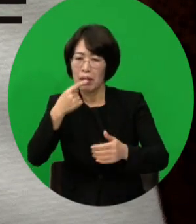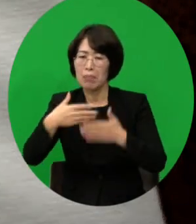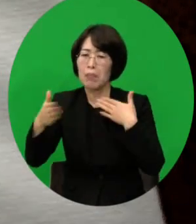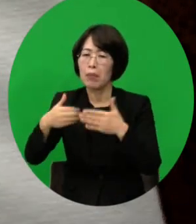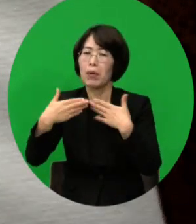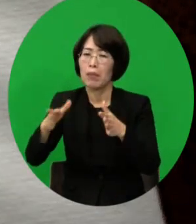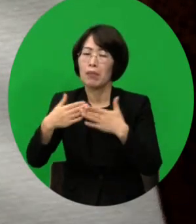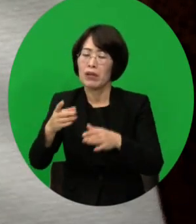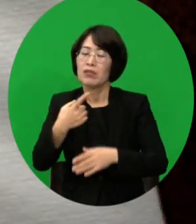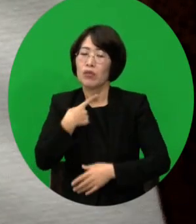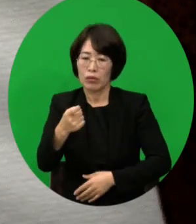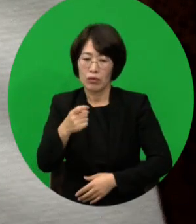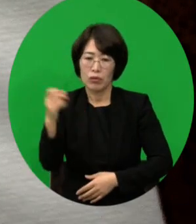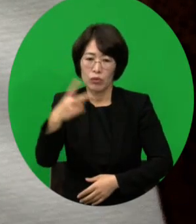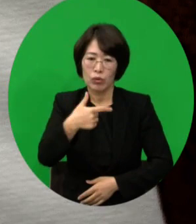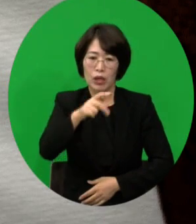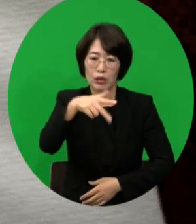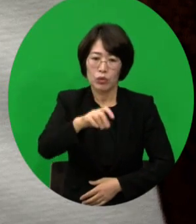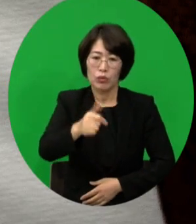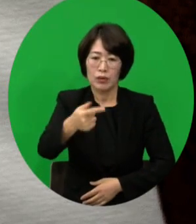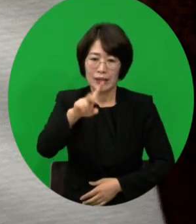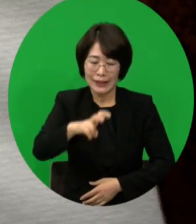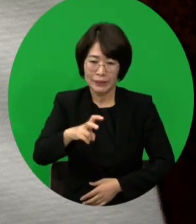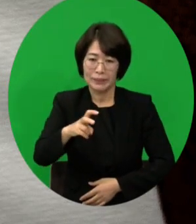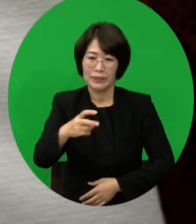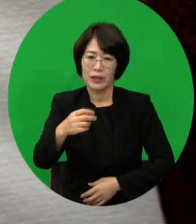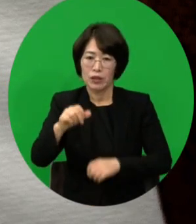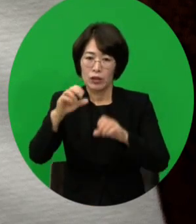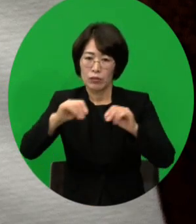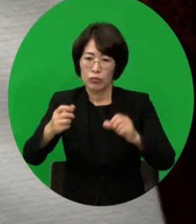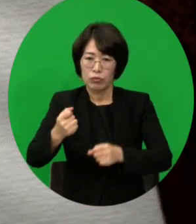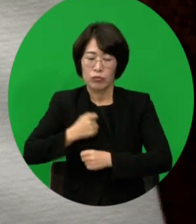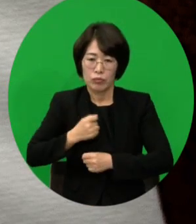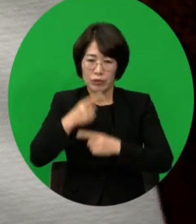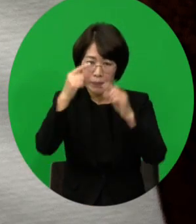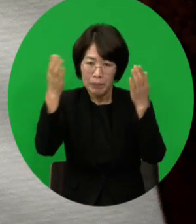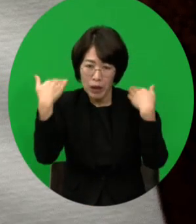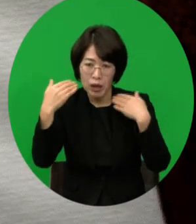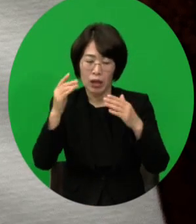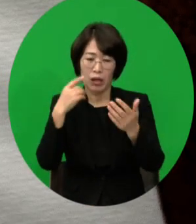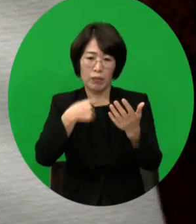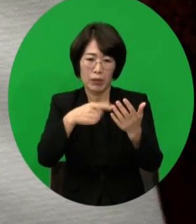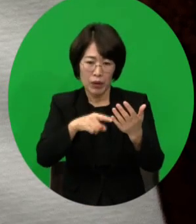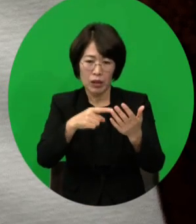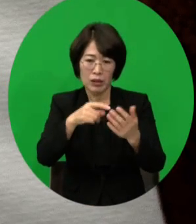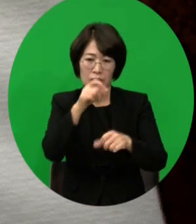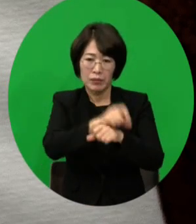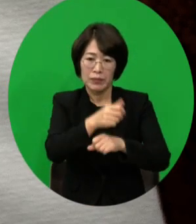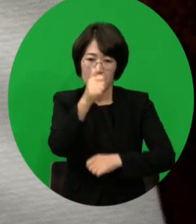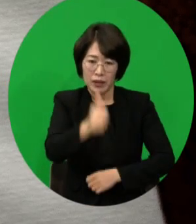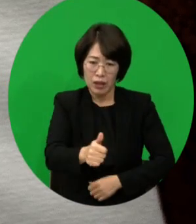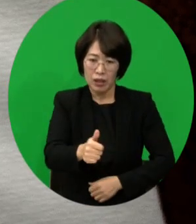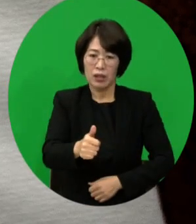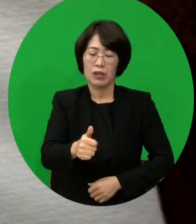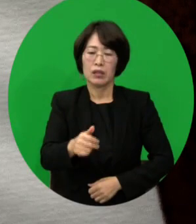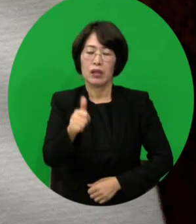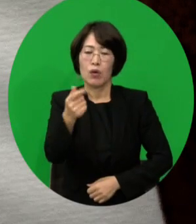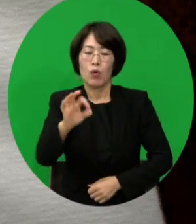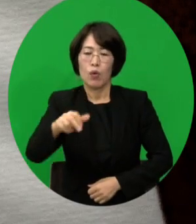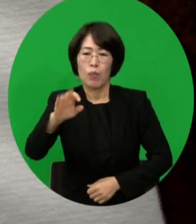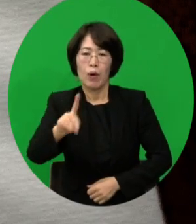인물 나종남 6사 사회과학 처장은 홍범도 장군 등 독립운동가들의 흉상 철거를 주도했던